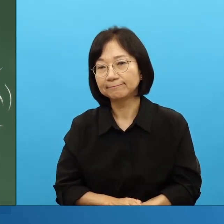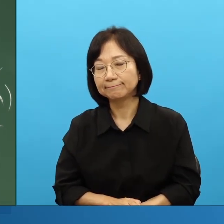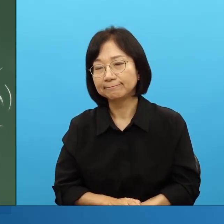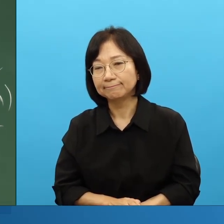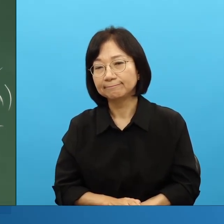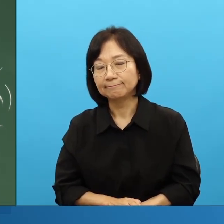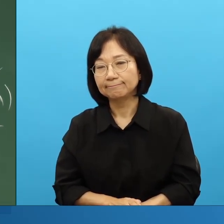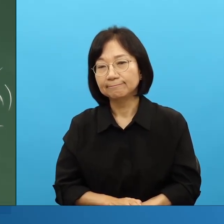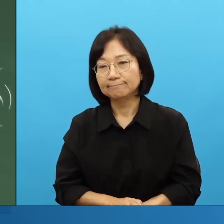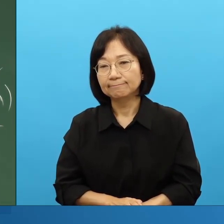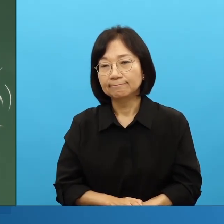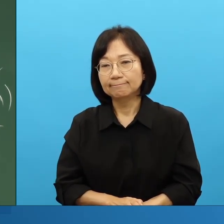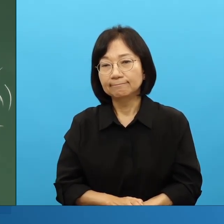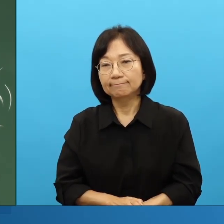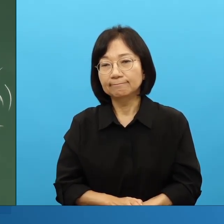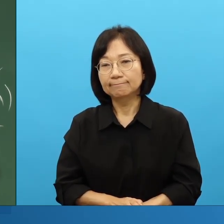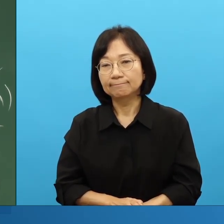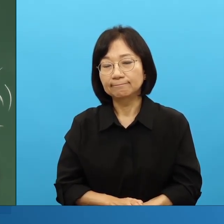是通过罗马。